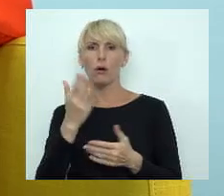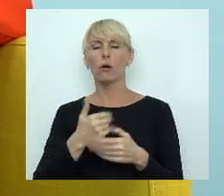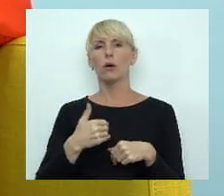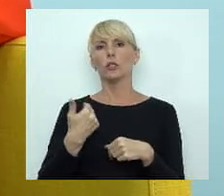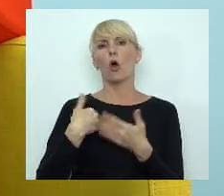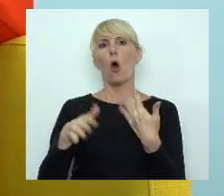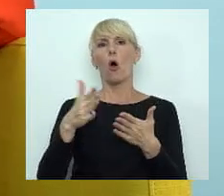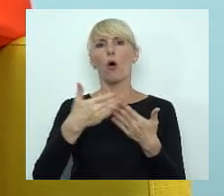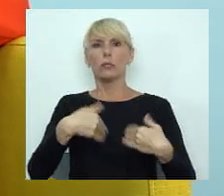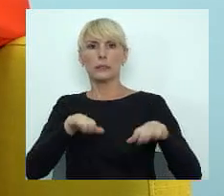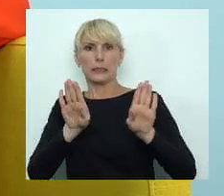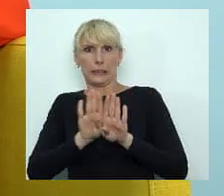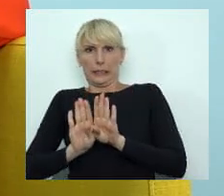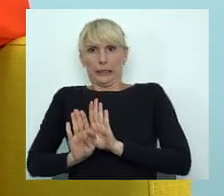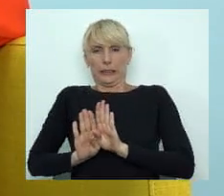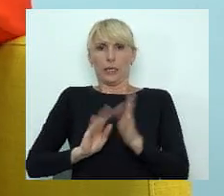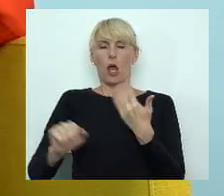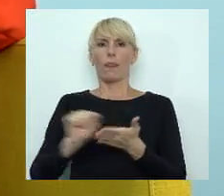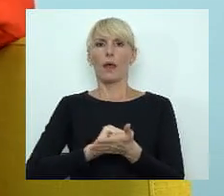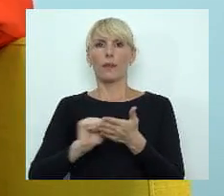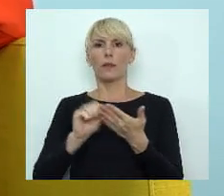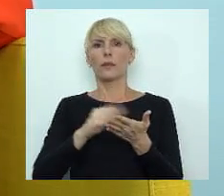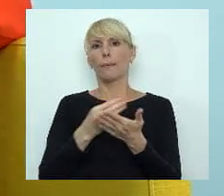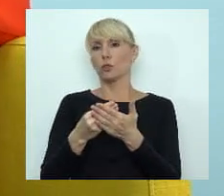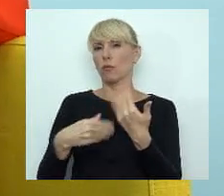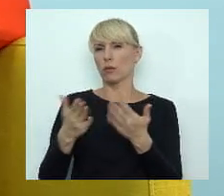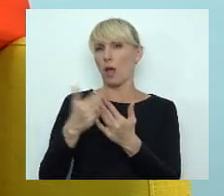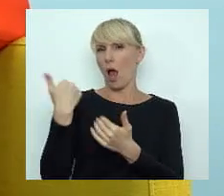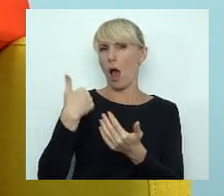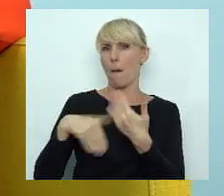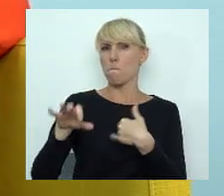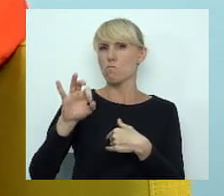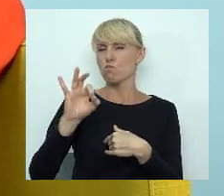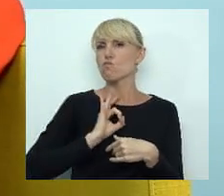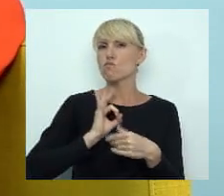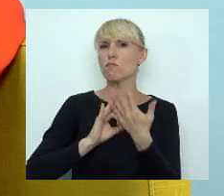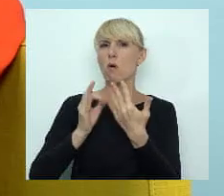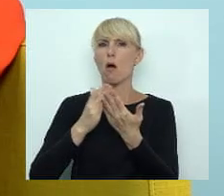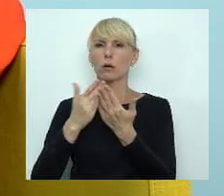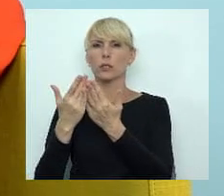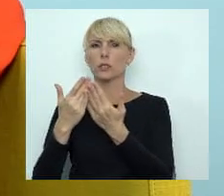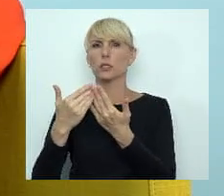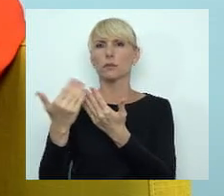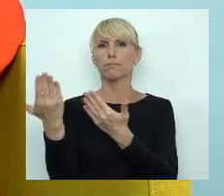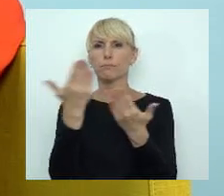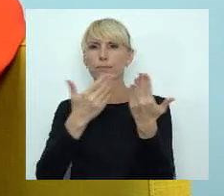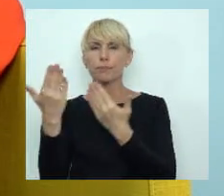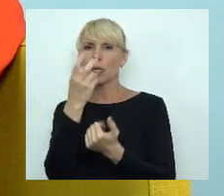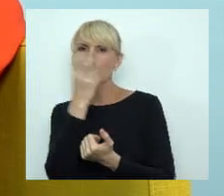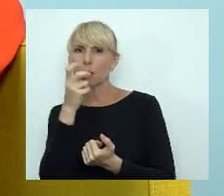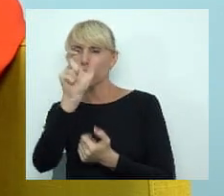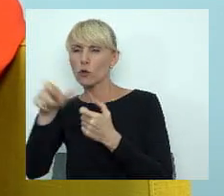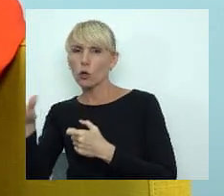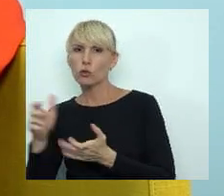danych osobowych. Ja wielokrotnie, czy od czytelników mojego kwartalnika, czy od klientów, słyszałam o tym, że w trakcie różnych